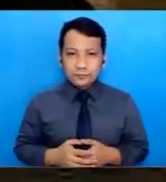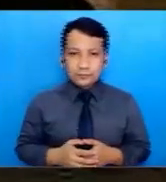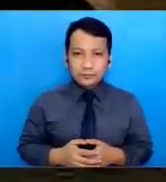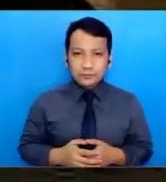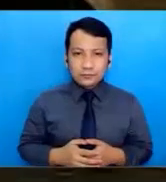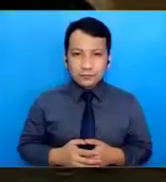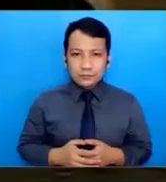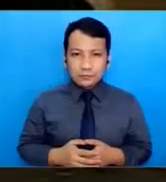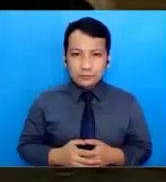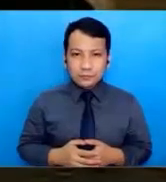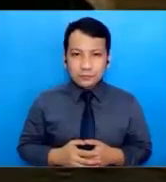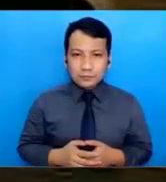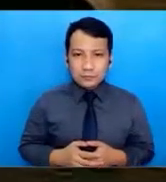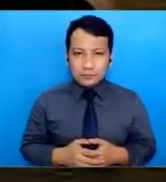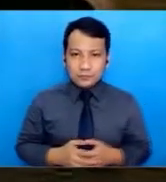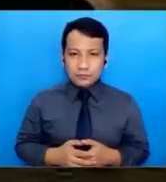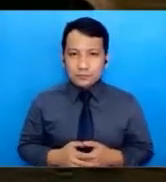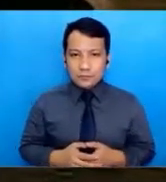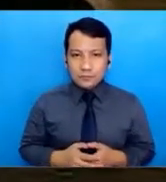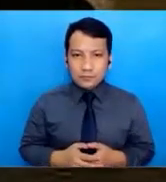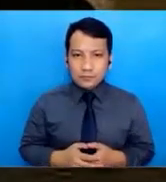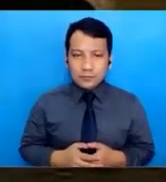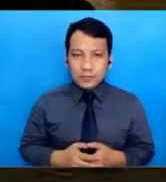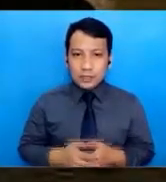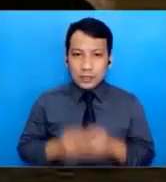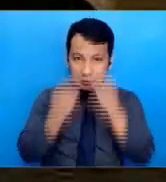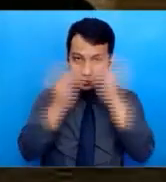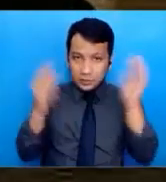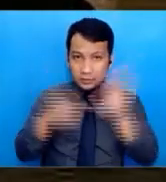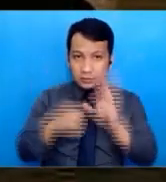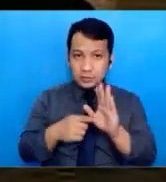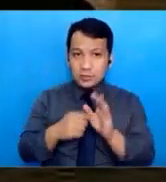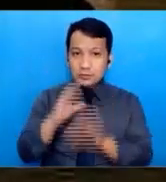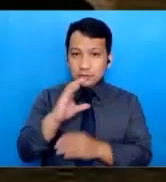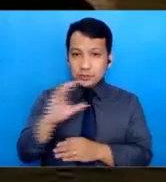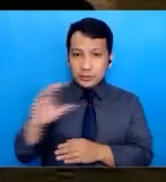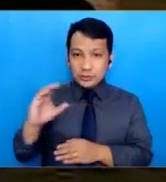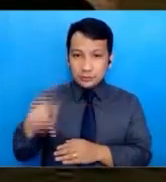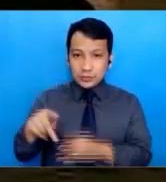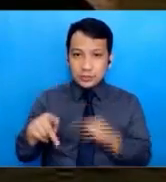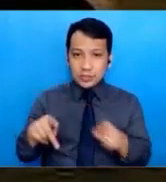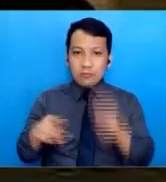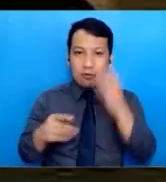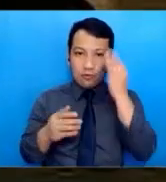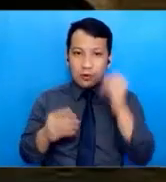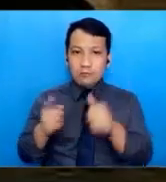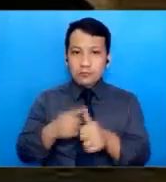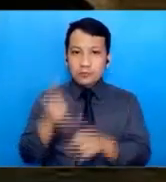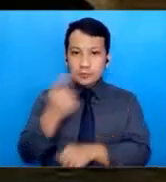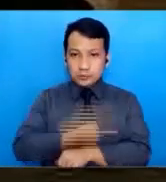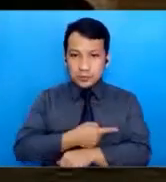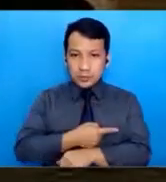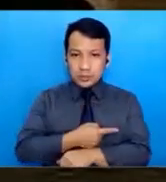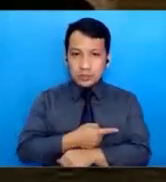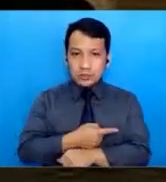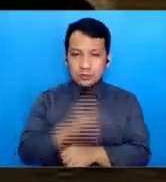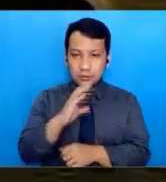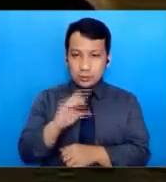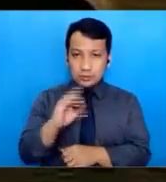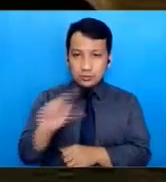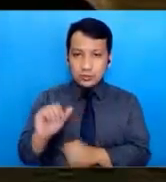Cheryl, pospusan na nga yung paghahanda rito sa Sofitel Hotel at sa CCP Complex para sa unang araw ng COC filing